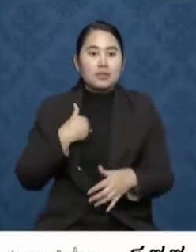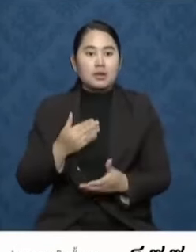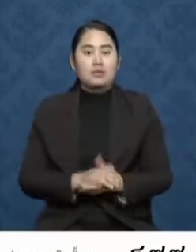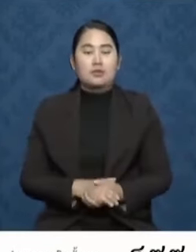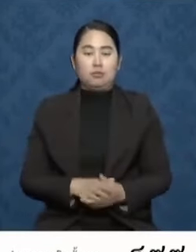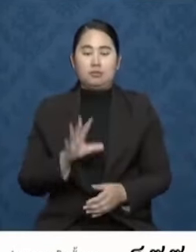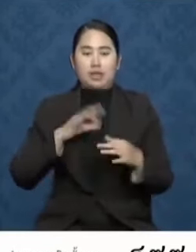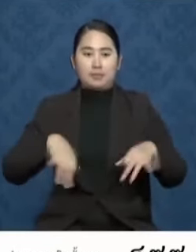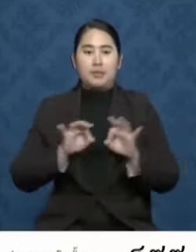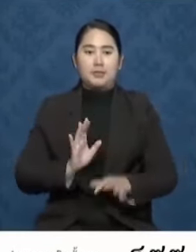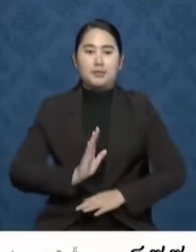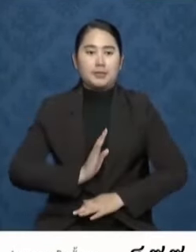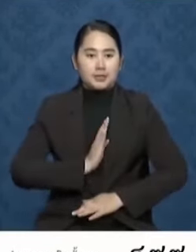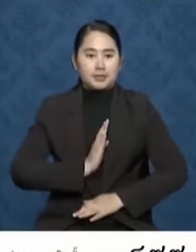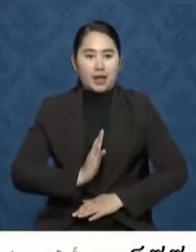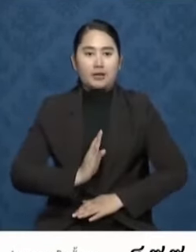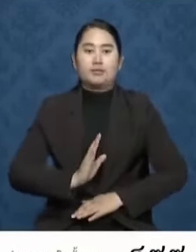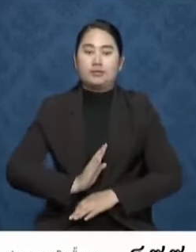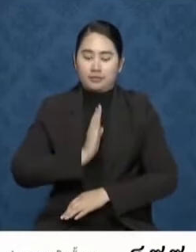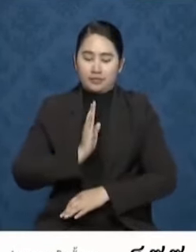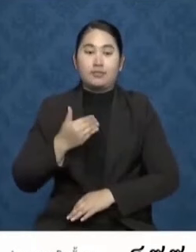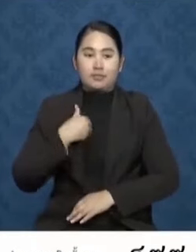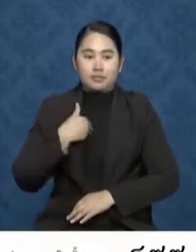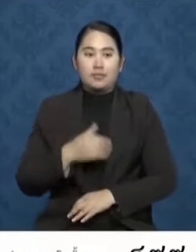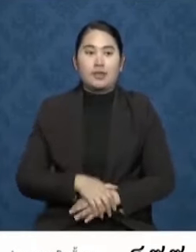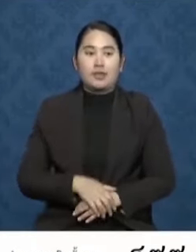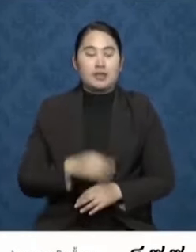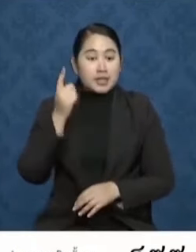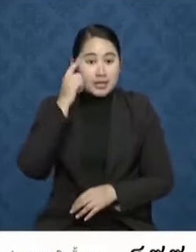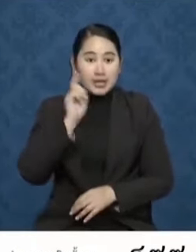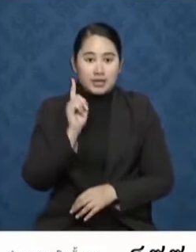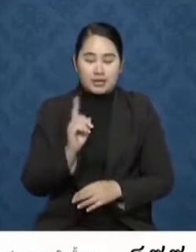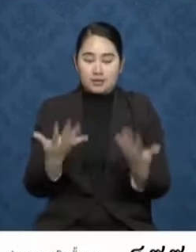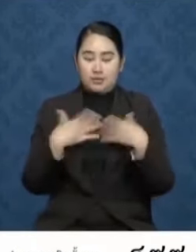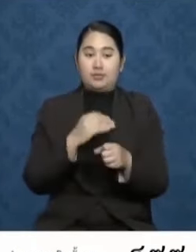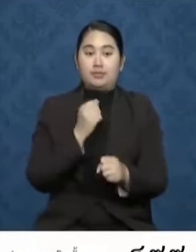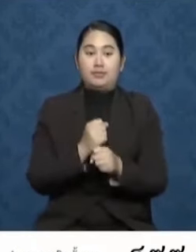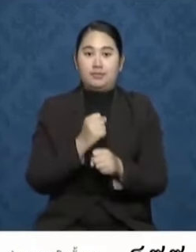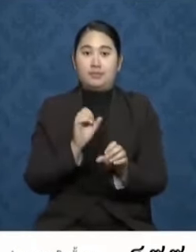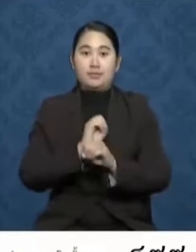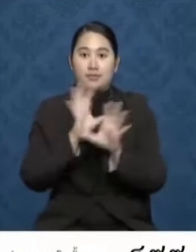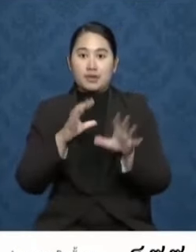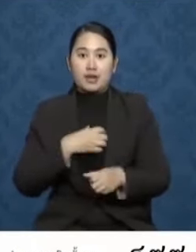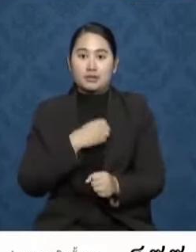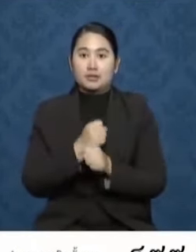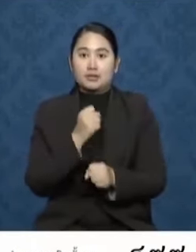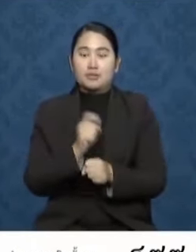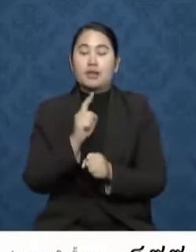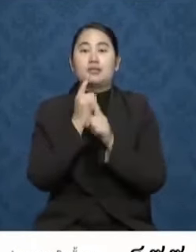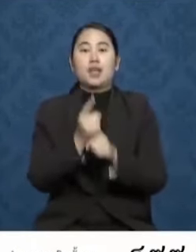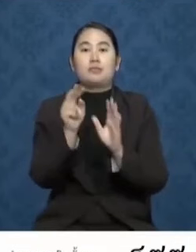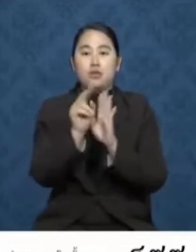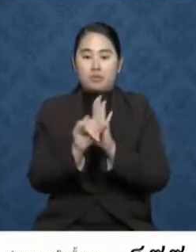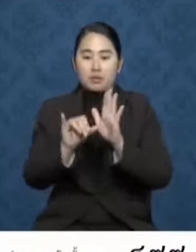มีศักดิ์ศรีพอที่จะไม่เป็นหุนเชิดให้ใครนะครับผมอยากให้ท่านแสวงหาจุดร่วมที่ชัดเจนก่อนว่าจะเอายังไงกับนโยบายที่